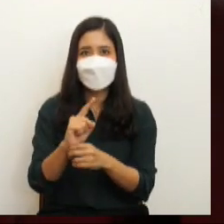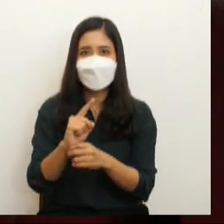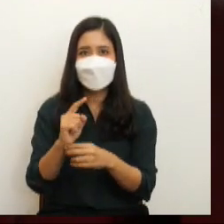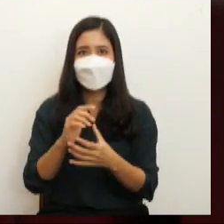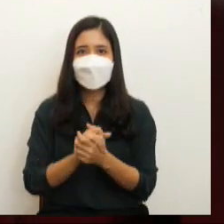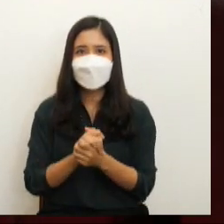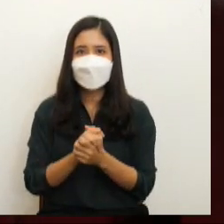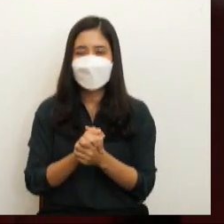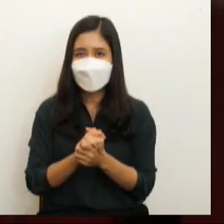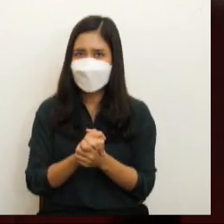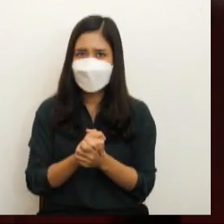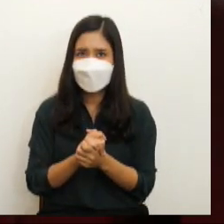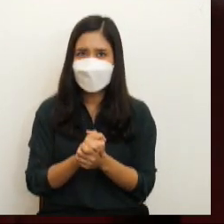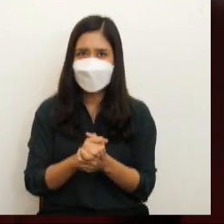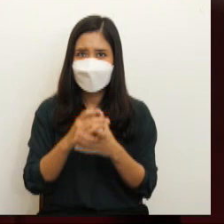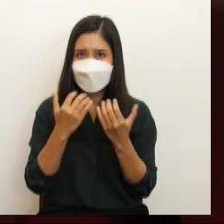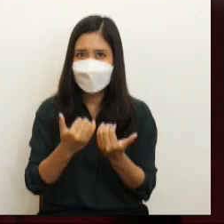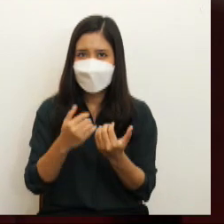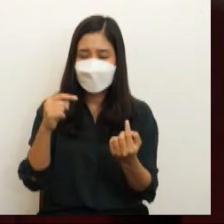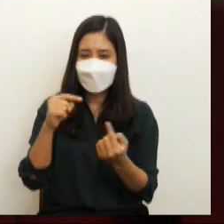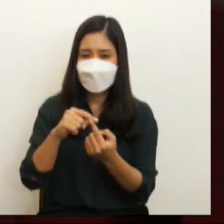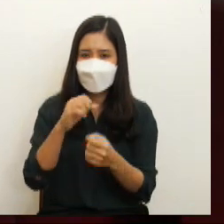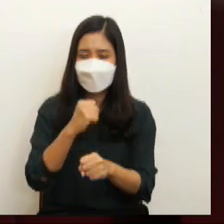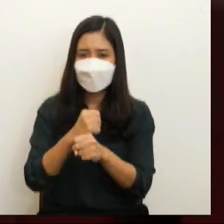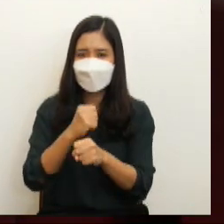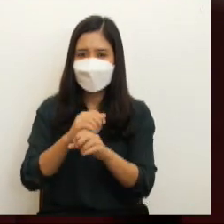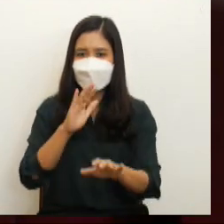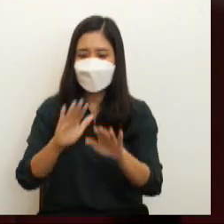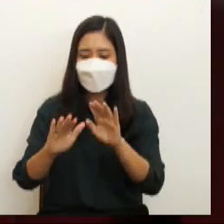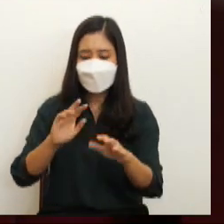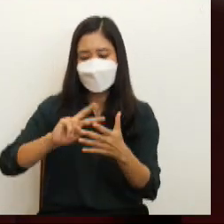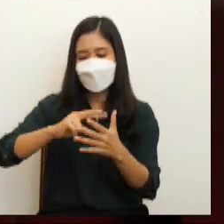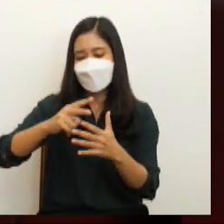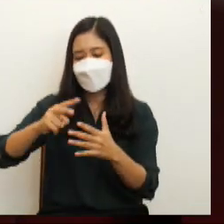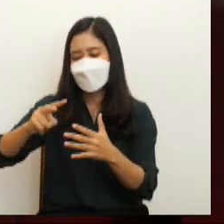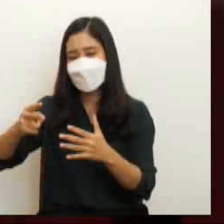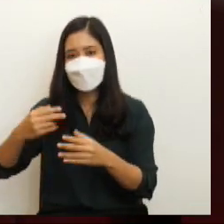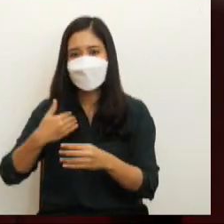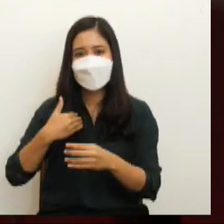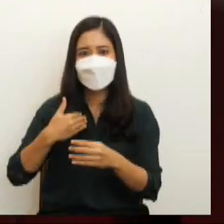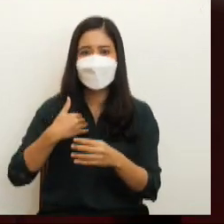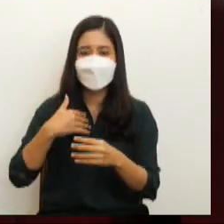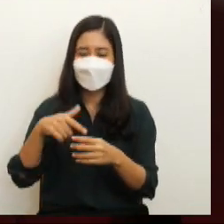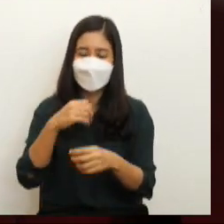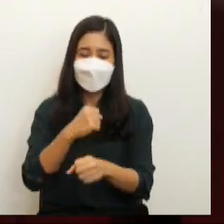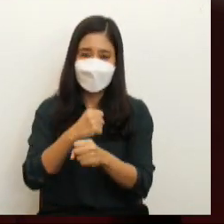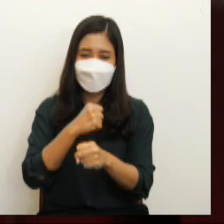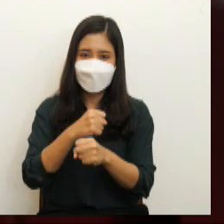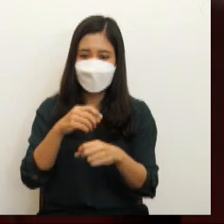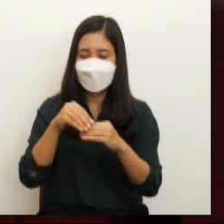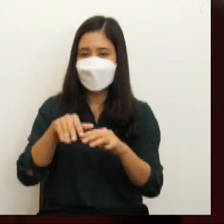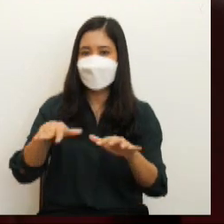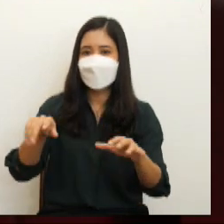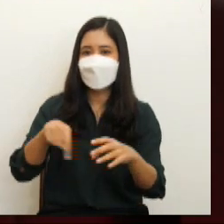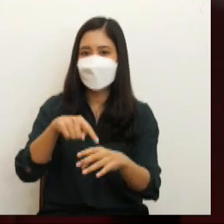บบคำร้องขอฝึกงานนะคะทางบริษัทได้มีการปฏิเสธการรับหนูและเพื่อนเข้าฝึกงานค่ะทำการติดต่อกับอาจารย์ที่ปรึกษา